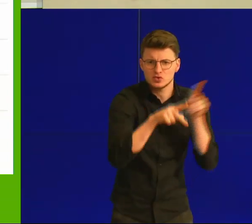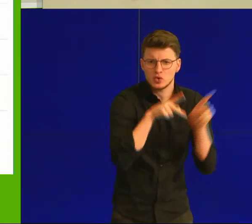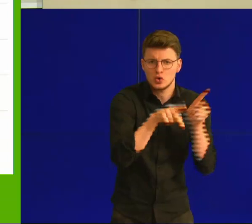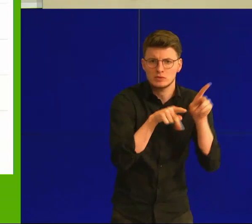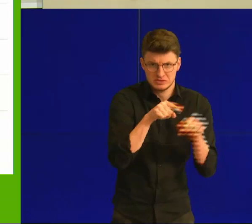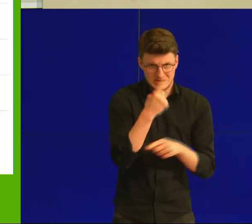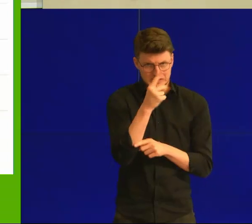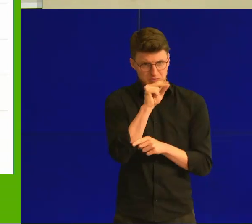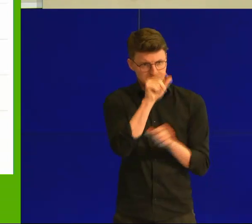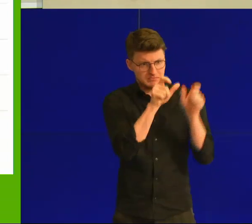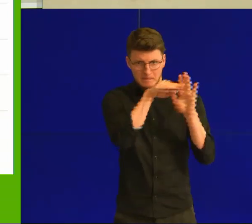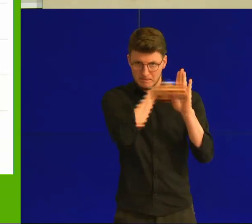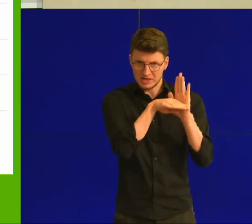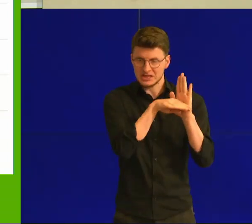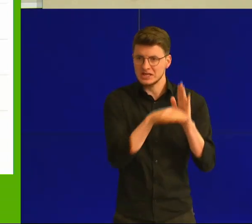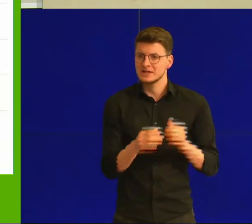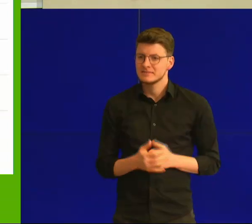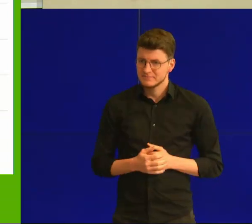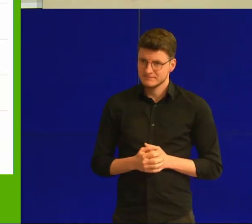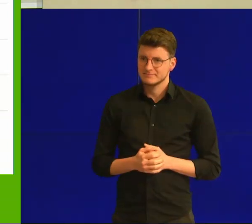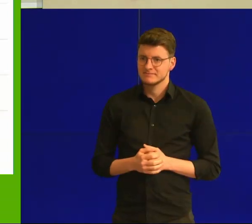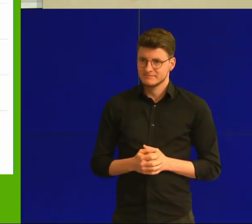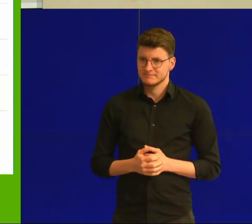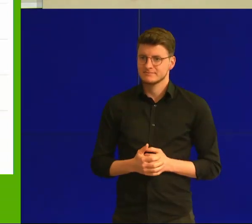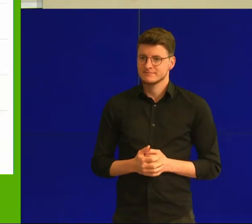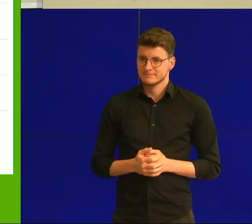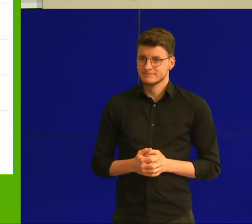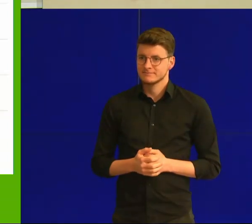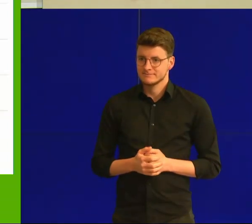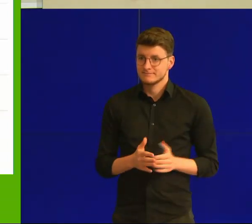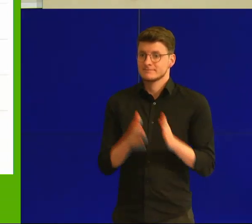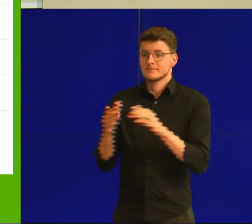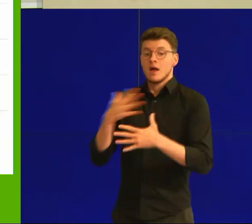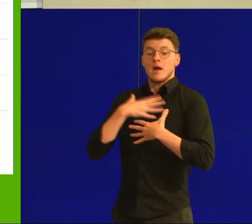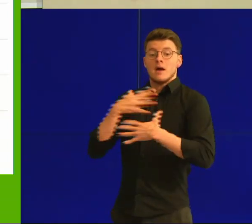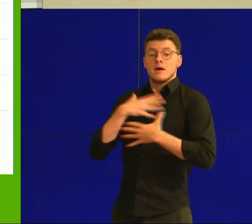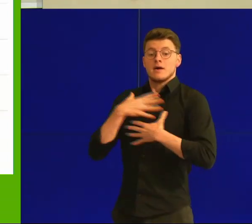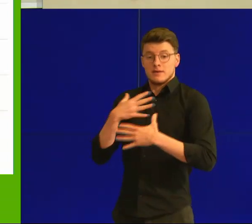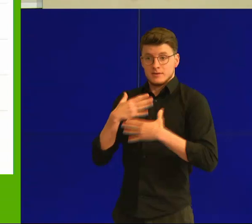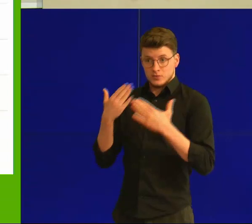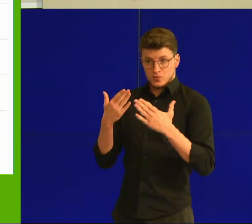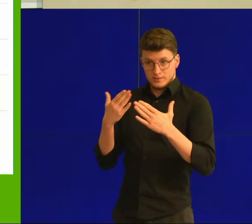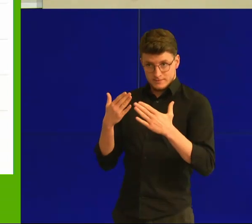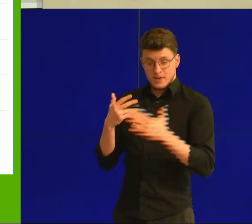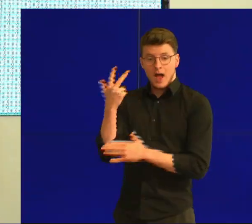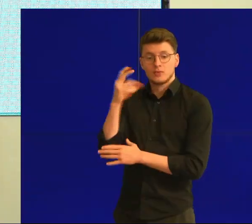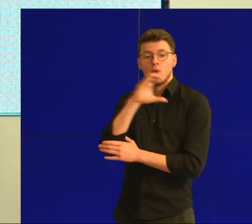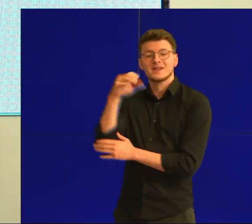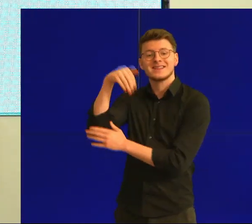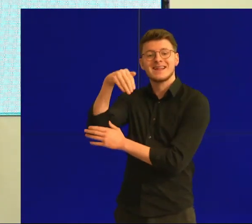arte ont dû retenir patiente mouthe barden tourner dans des zones darling français venant acheter